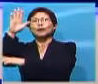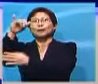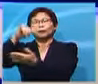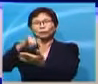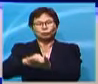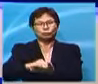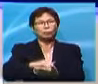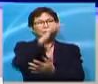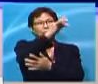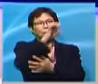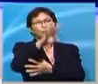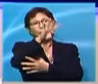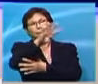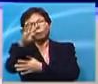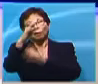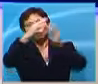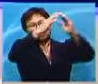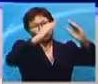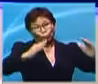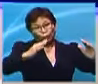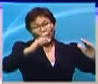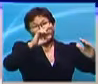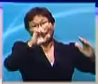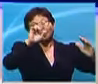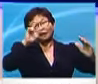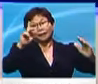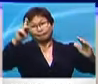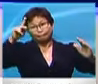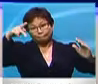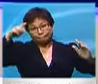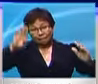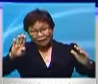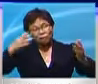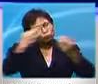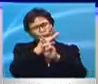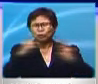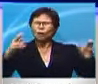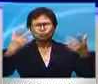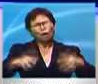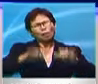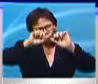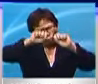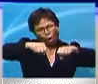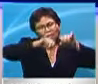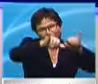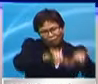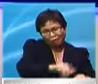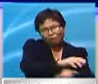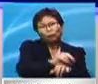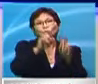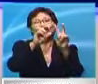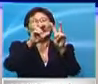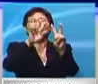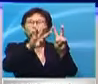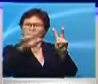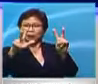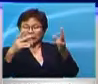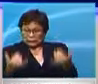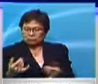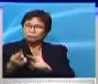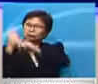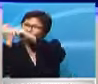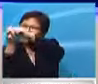sehingga kini 844 buah rkb telah siap dan sedia didiami manakala 243 lagi sedang